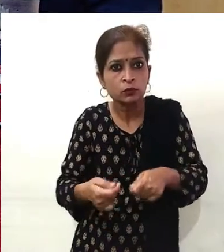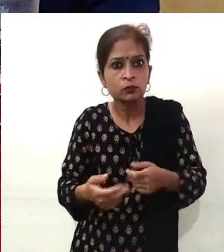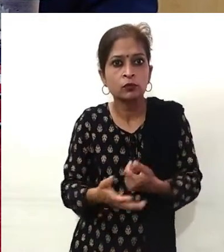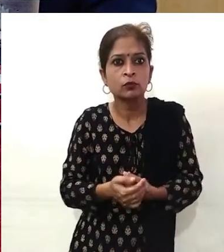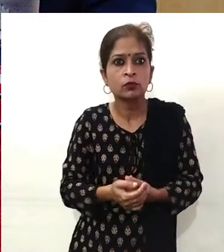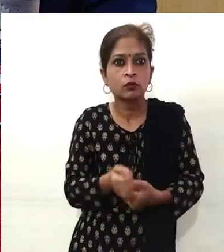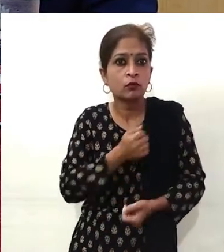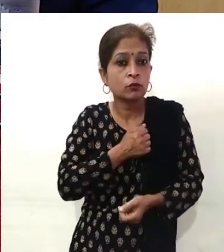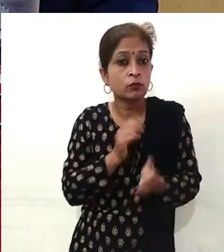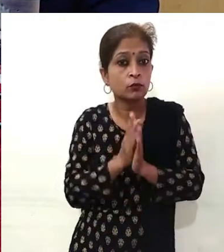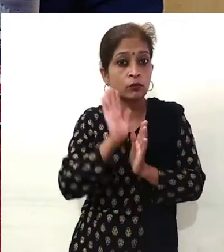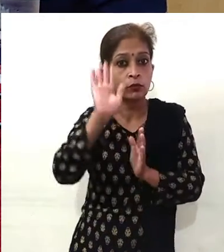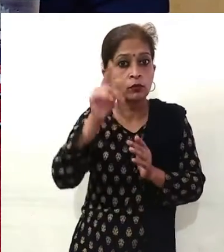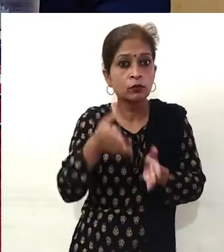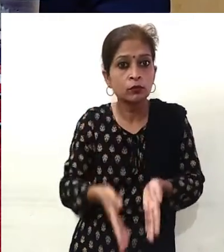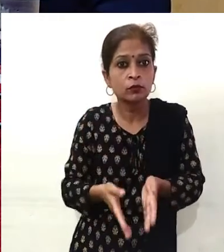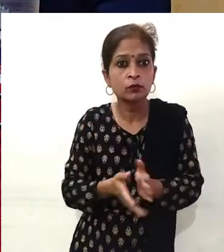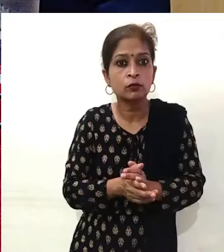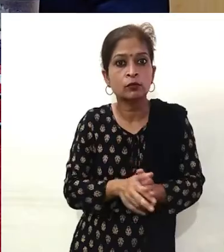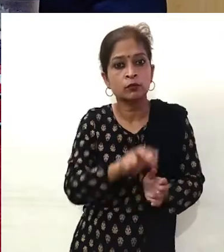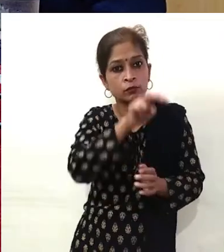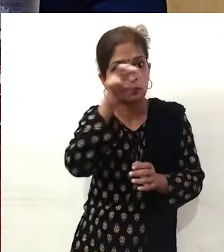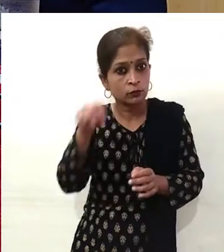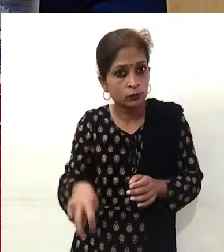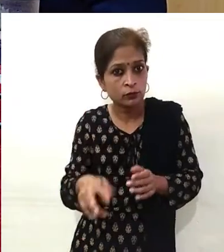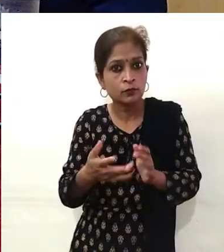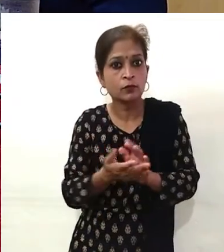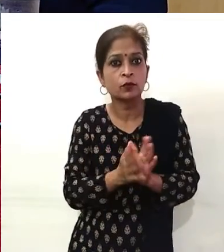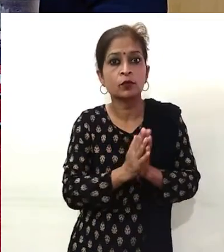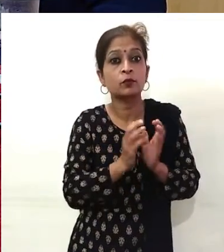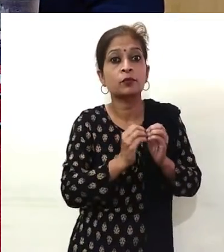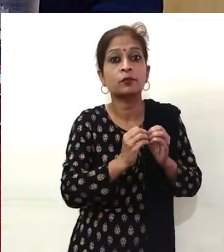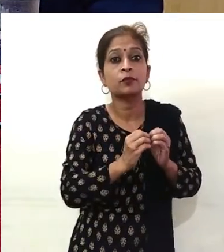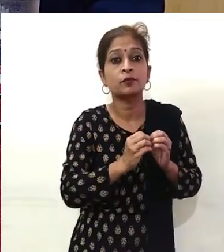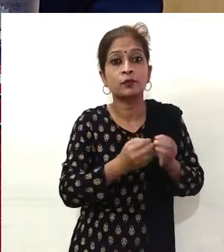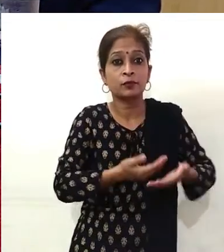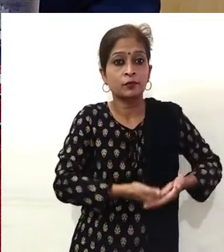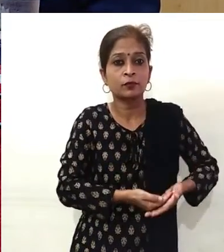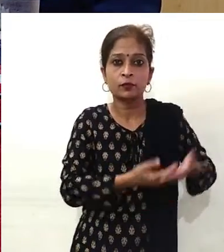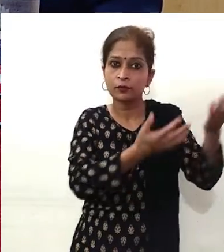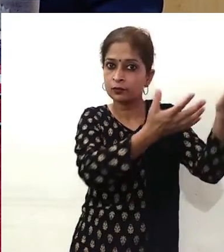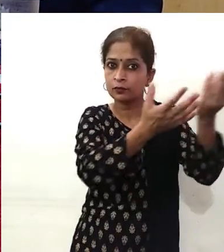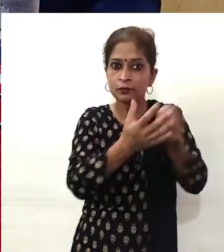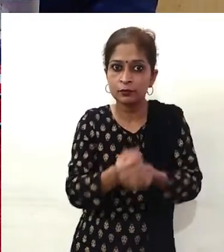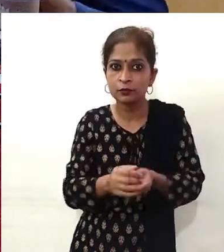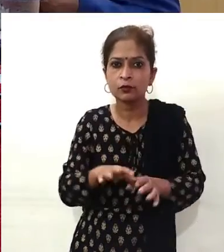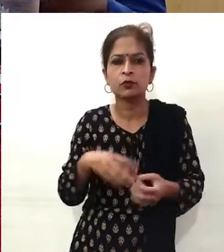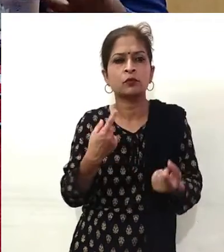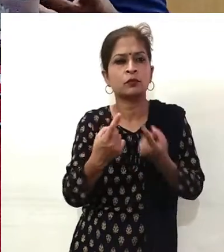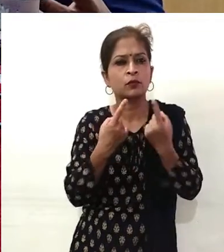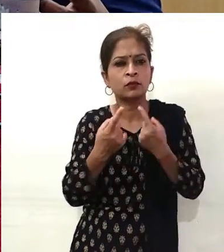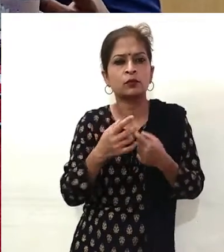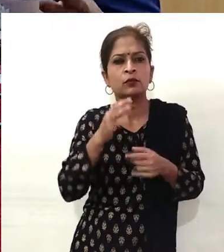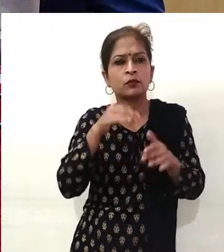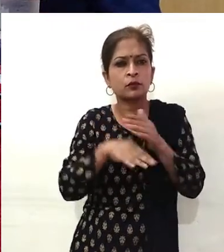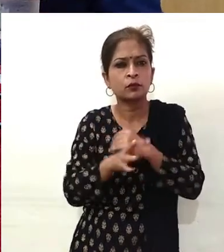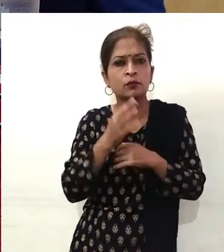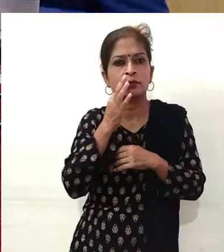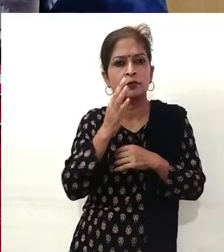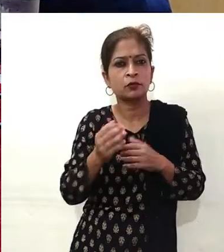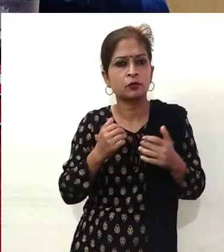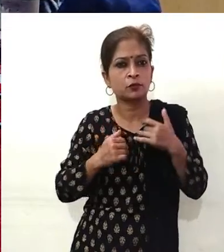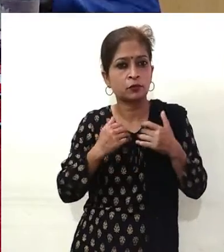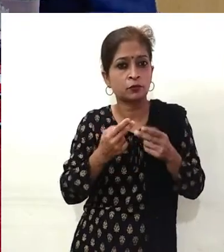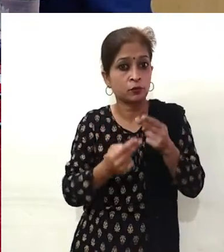और बोला कि ये मेरा मंदिर। तब तक ये नीचे उतर आए थे। तो ऐसी कुछ बातें चली, फिर कुछ रोचक तत्व हैं उसके